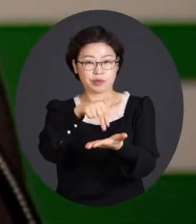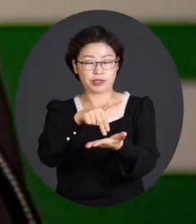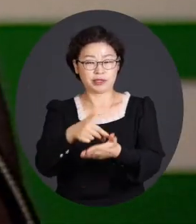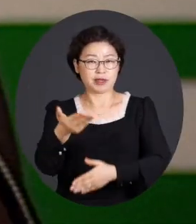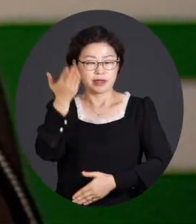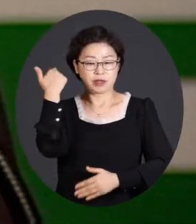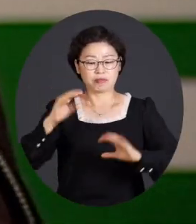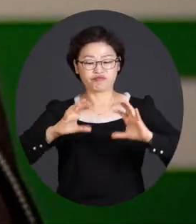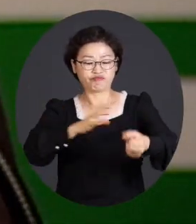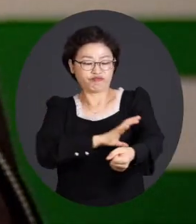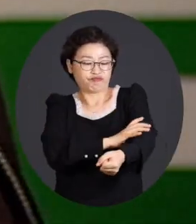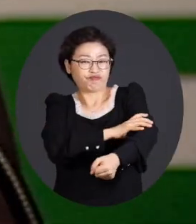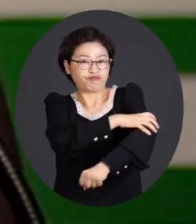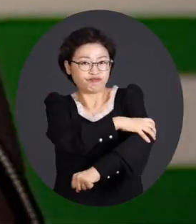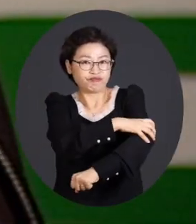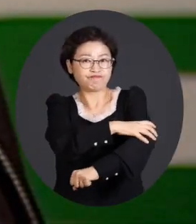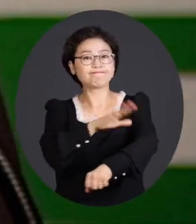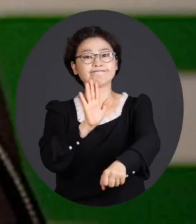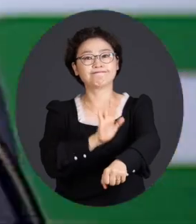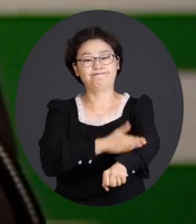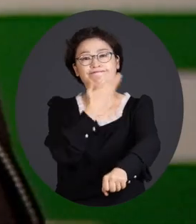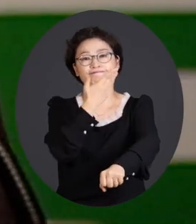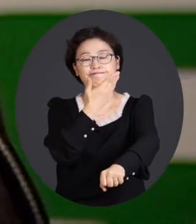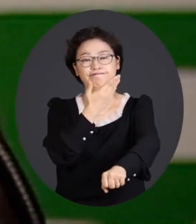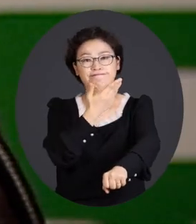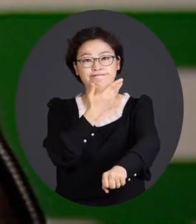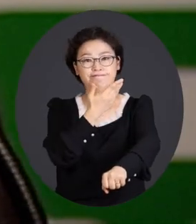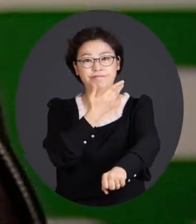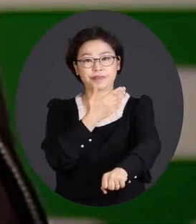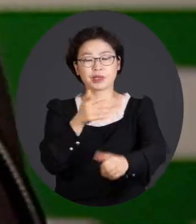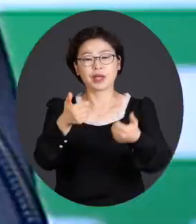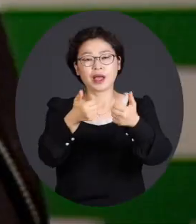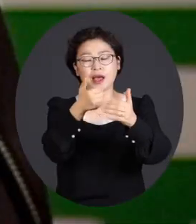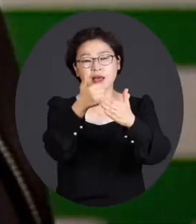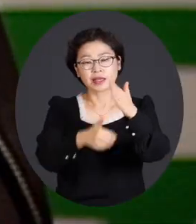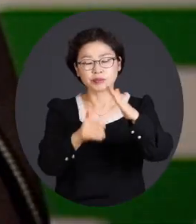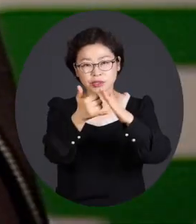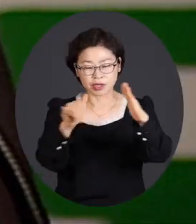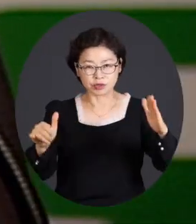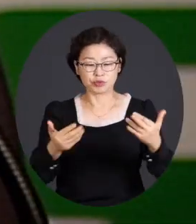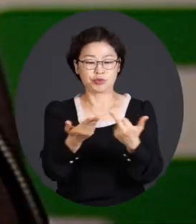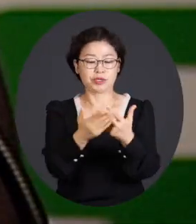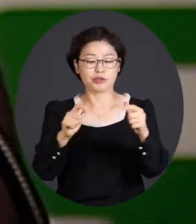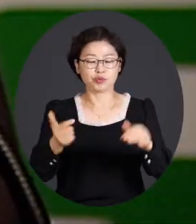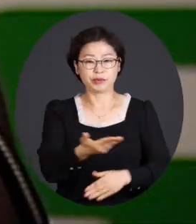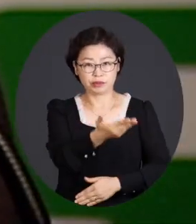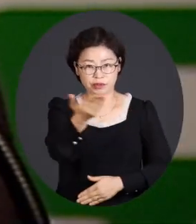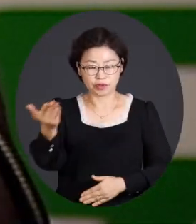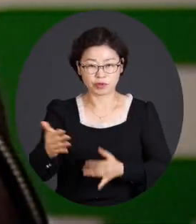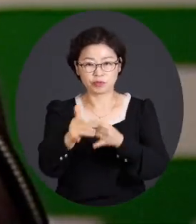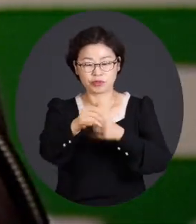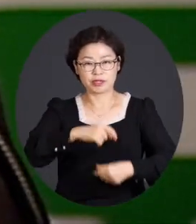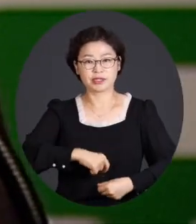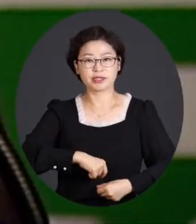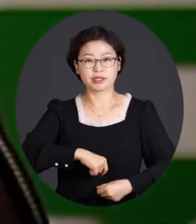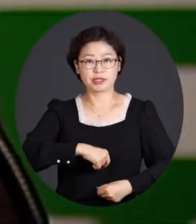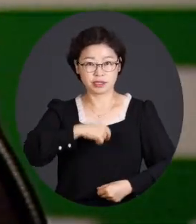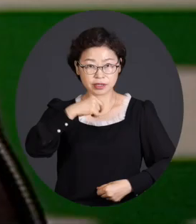과거 국가 권력의 잘못에 대해 유족과 제주도민 여러분에게